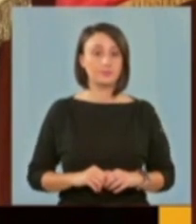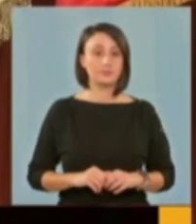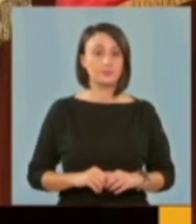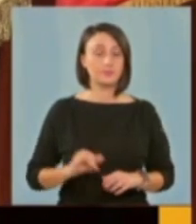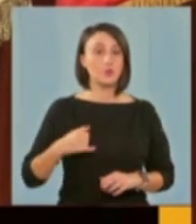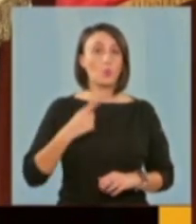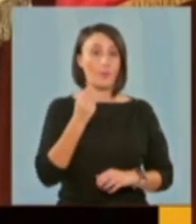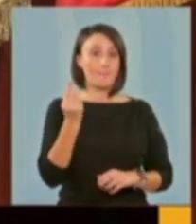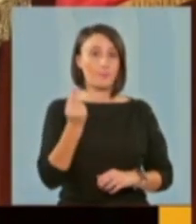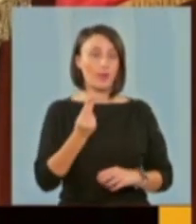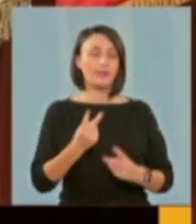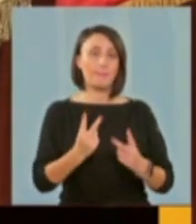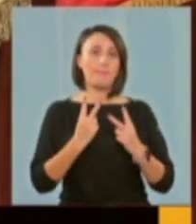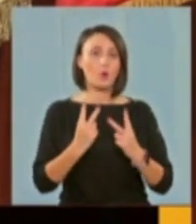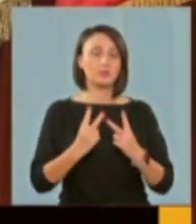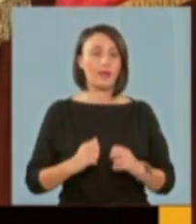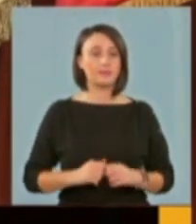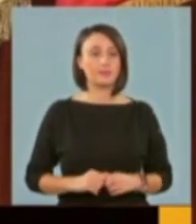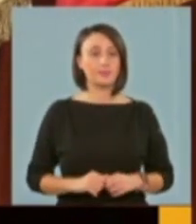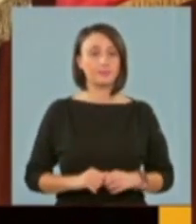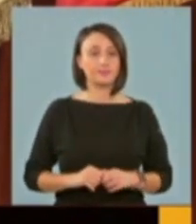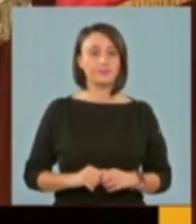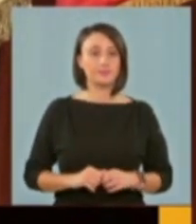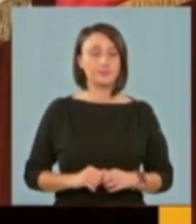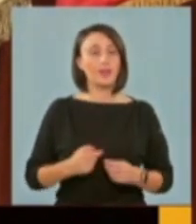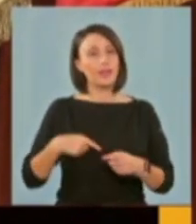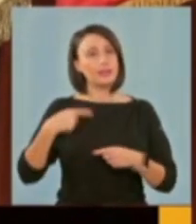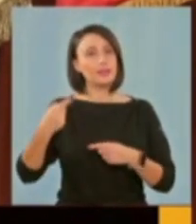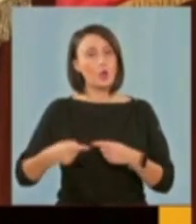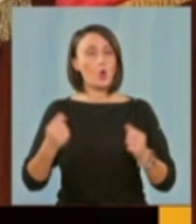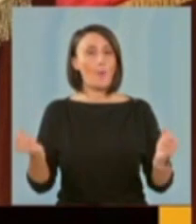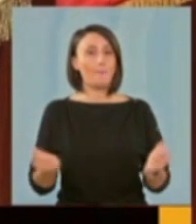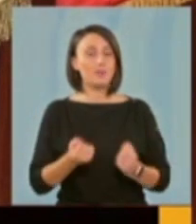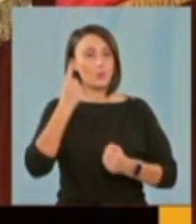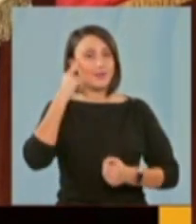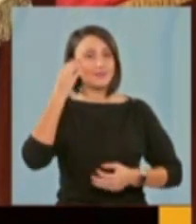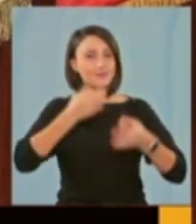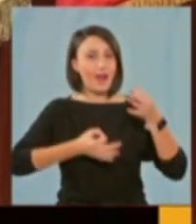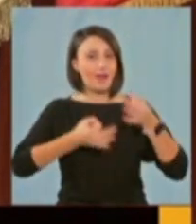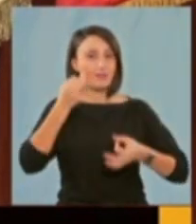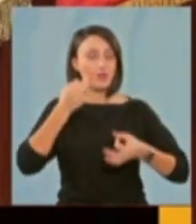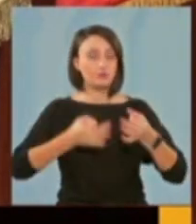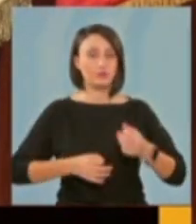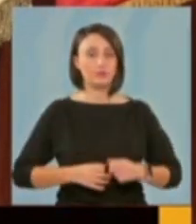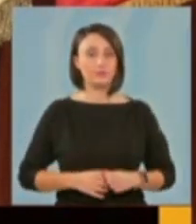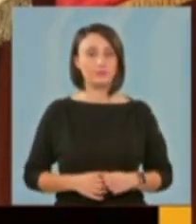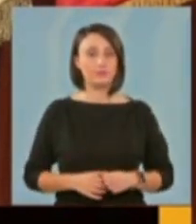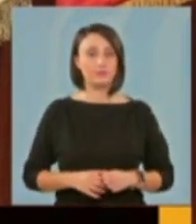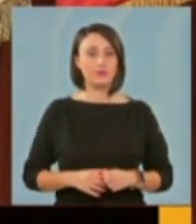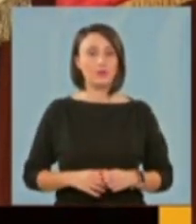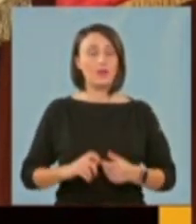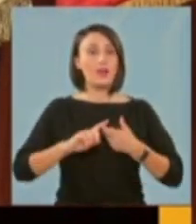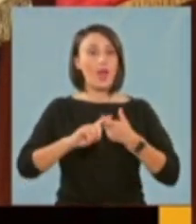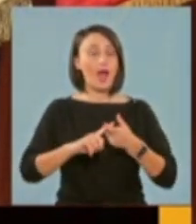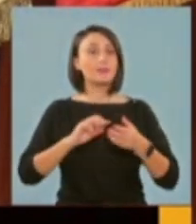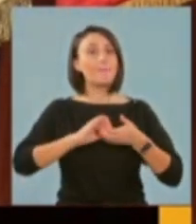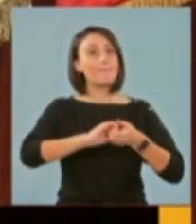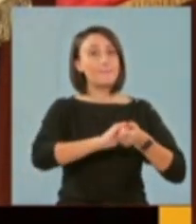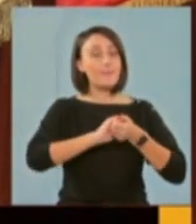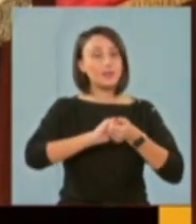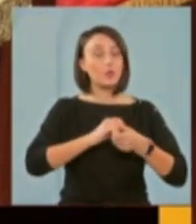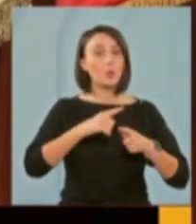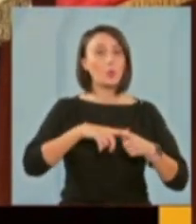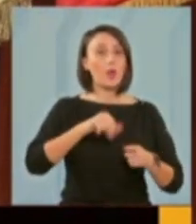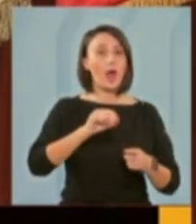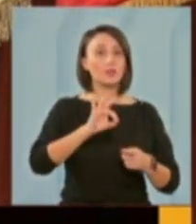un proiect foarte important, dincolo de misiunile strategice, cele legate de parteneriatul